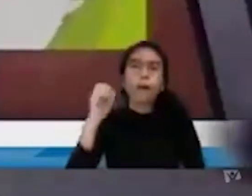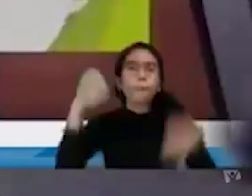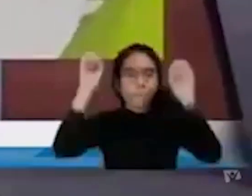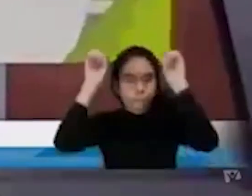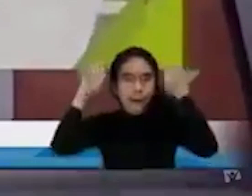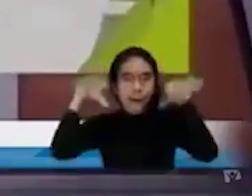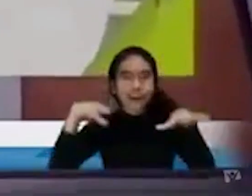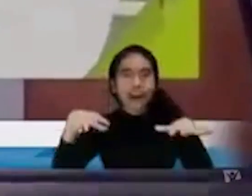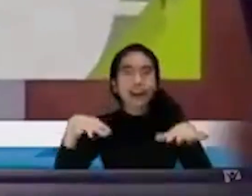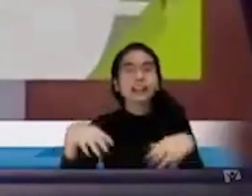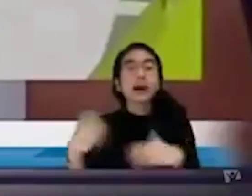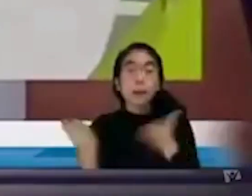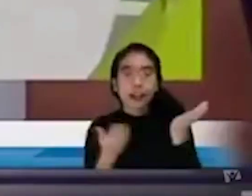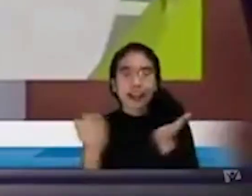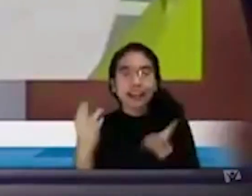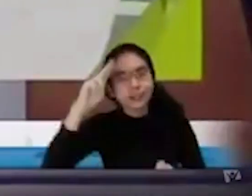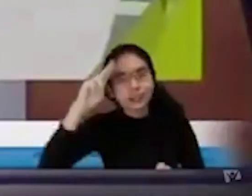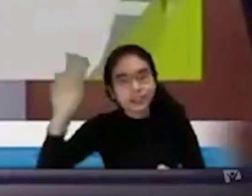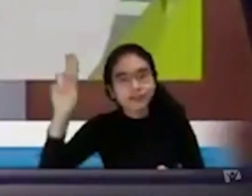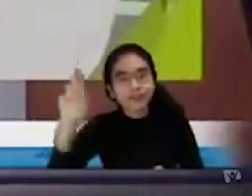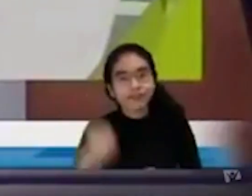ini luar biasa.